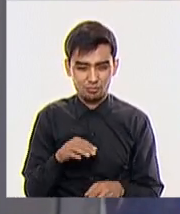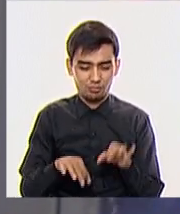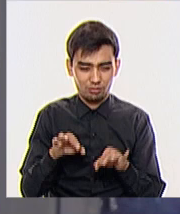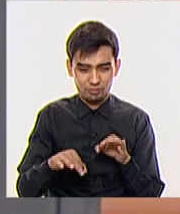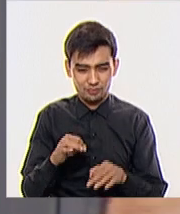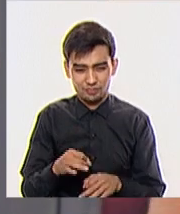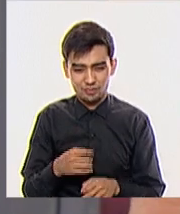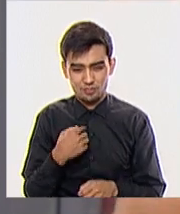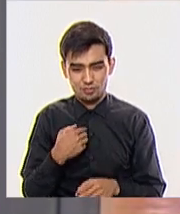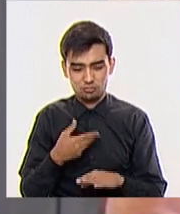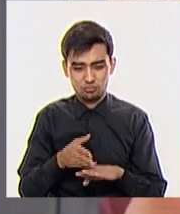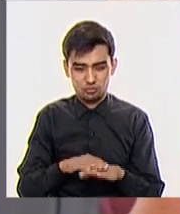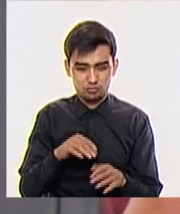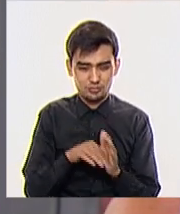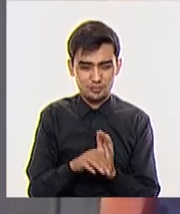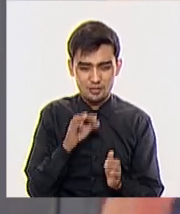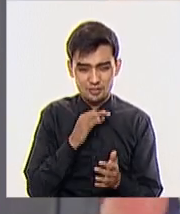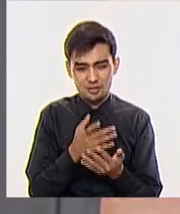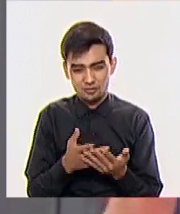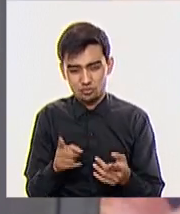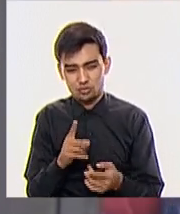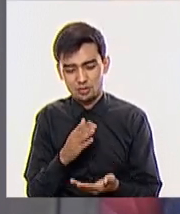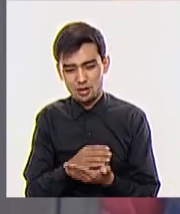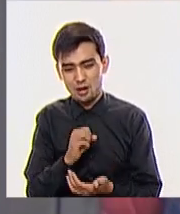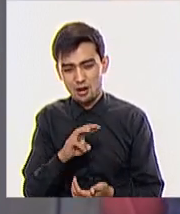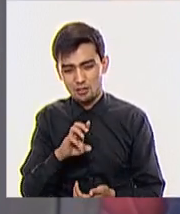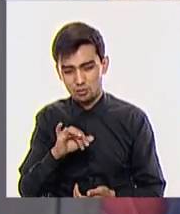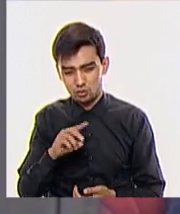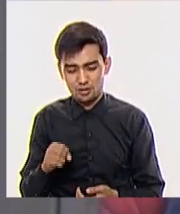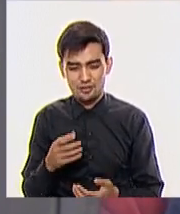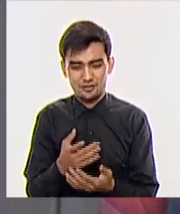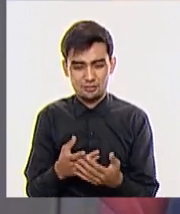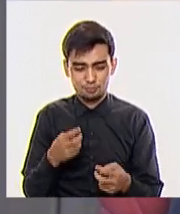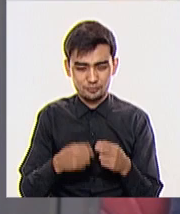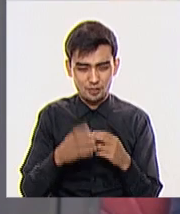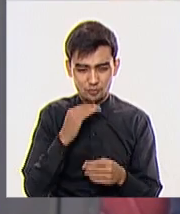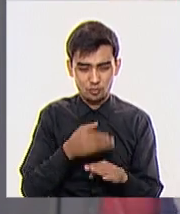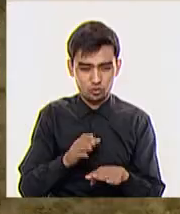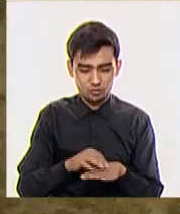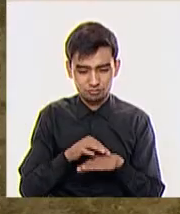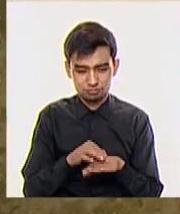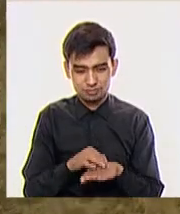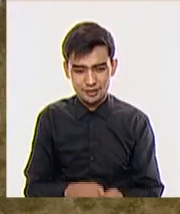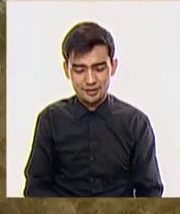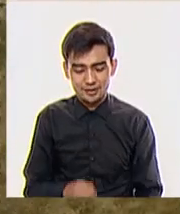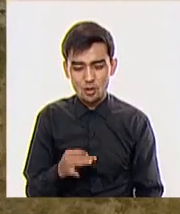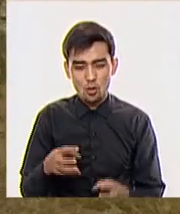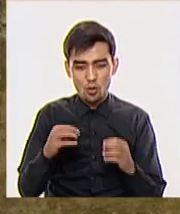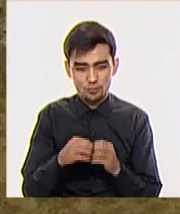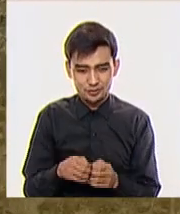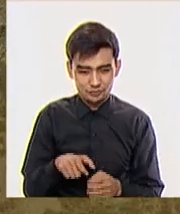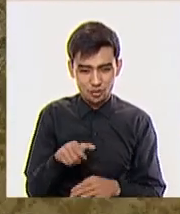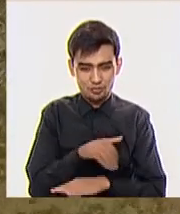более груз, вот этот, медикаменты, там ампулы, бьющиеся, все вот это такое, очень трудно доставлять. Общая протяженность